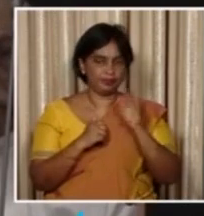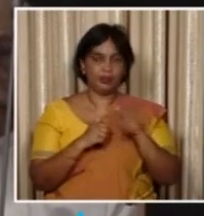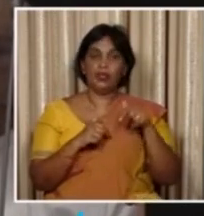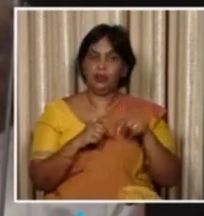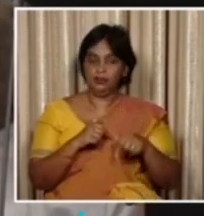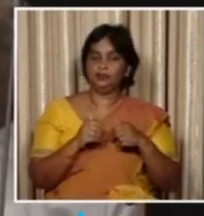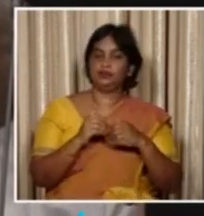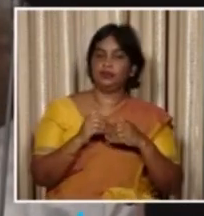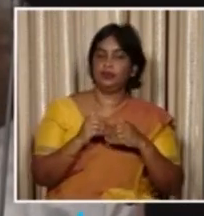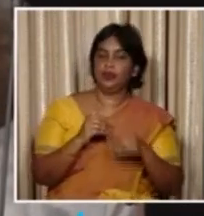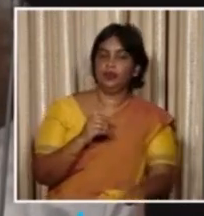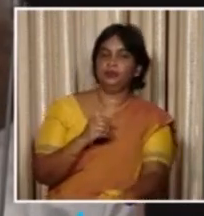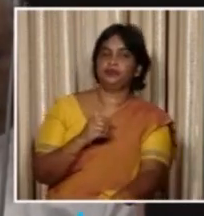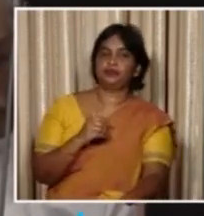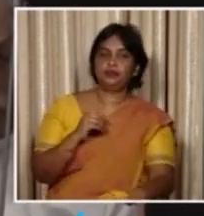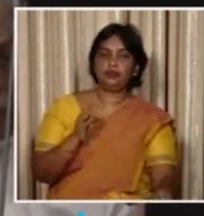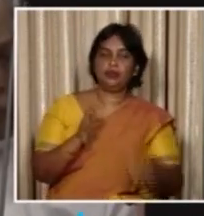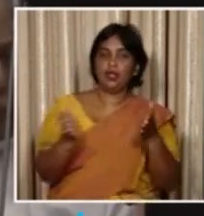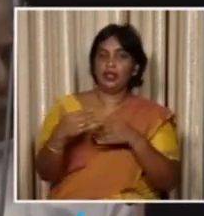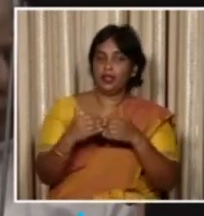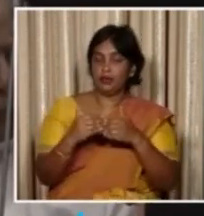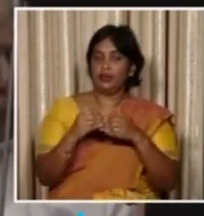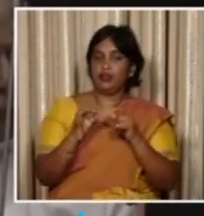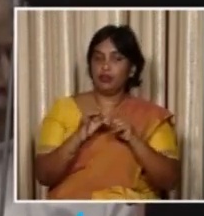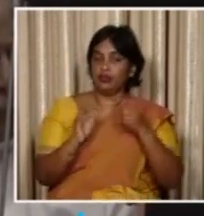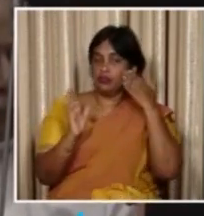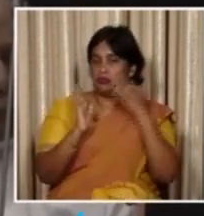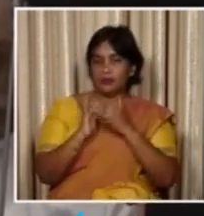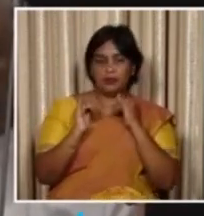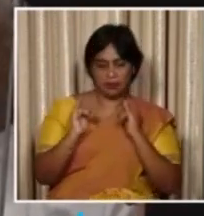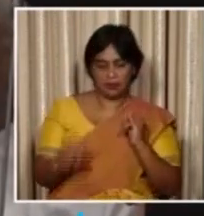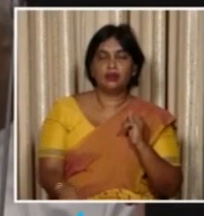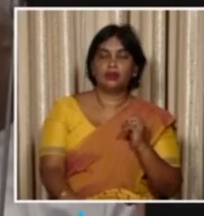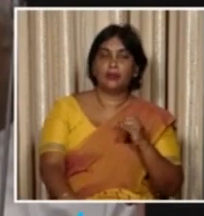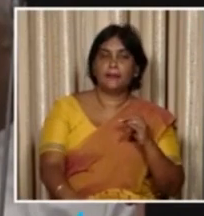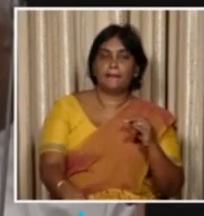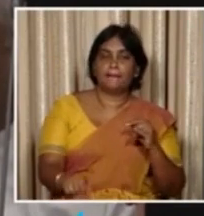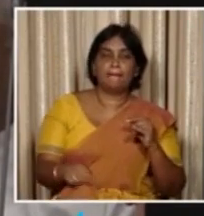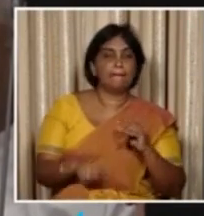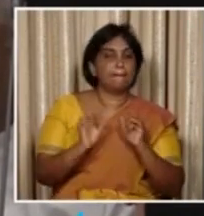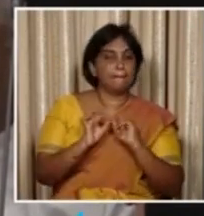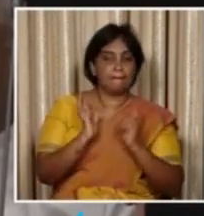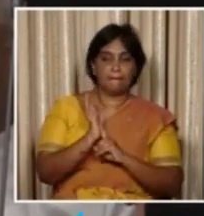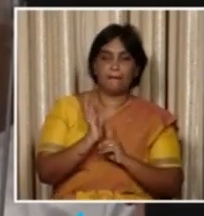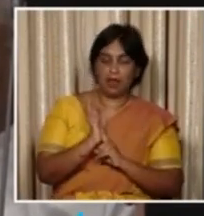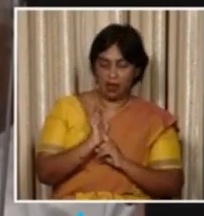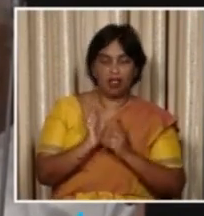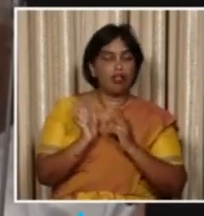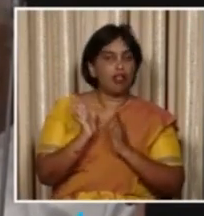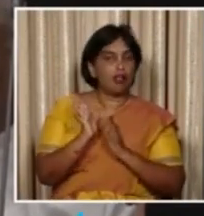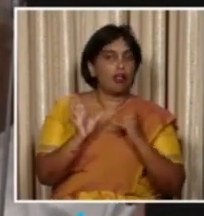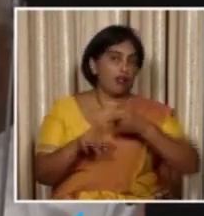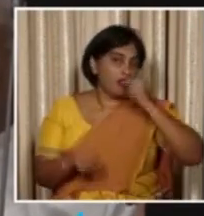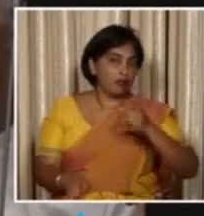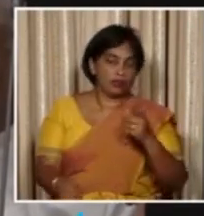දැන්ටම කැබිනට් මණ්ඩලයෙන් දූෂණ විරෝධී පිළිබඳ ඒ කෙටුම්පත අනුමත කළා තියෙනවා. Proceed of Crimes